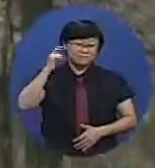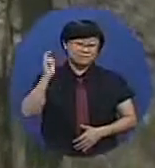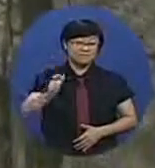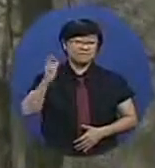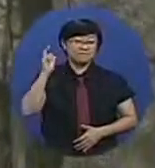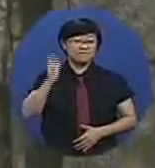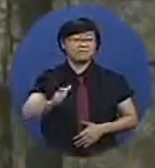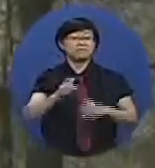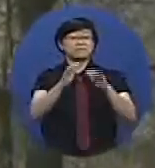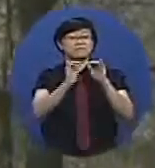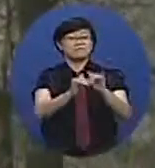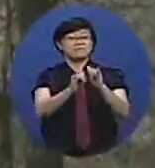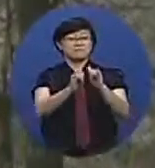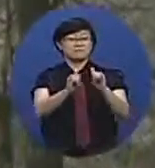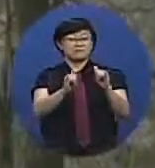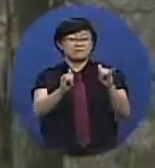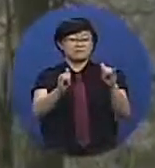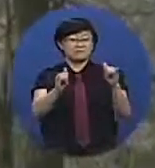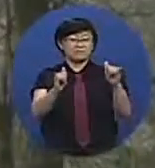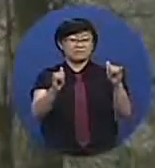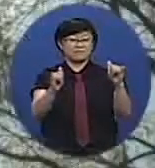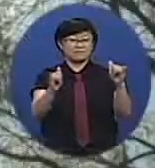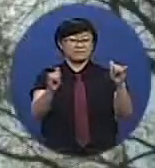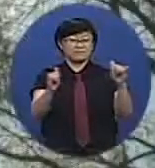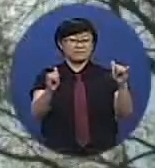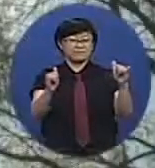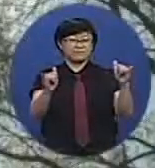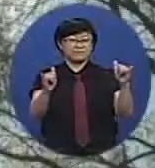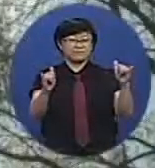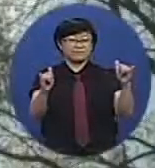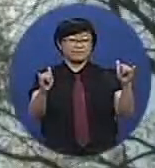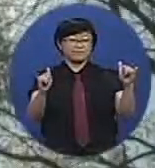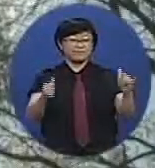오지 않는 사람은